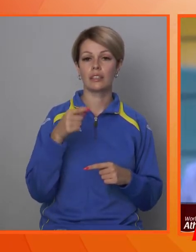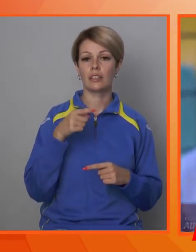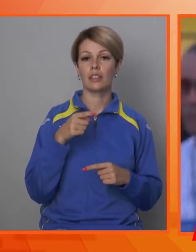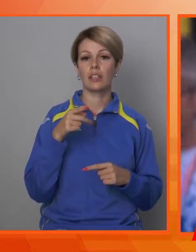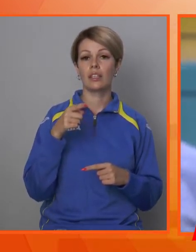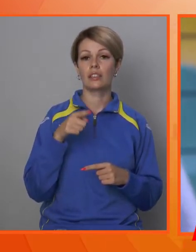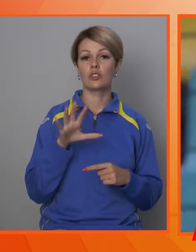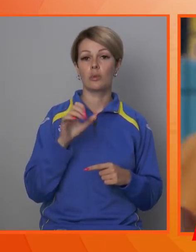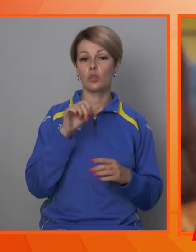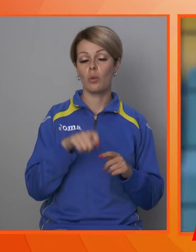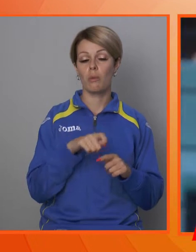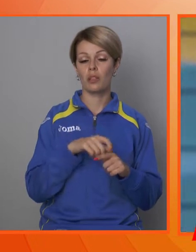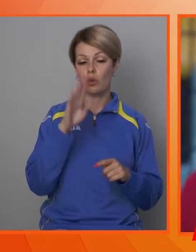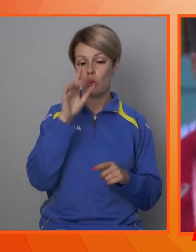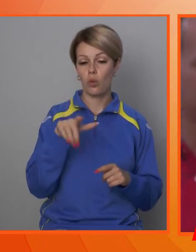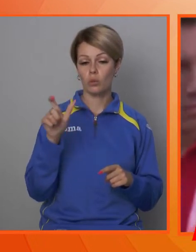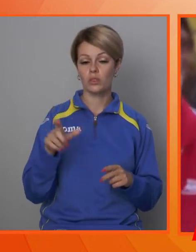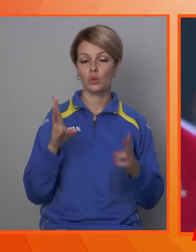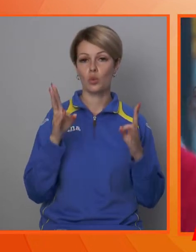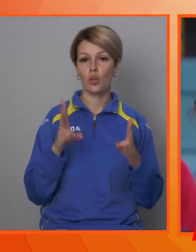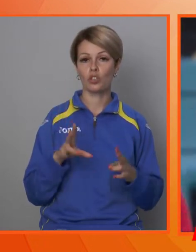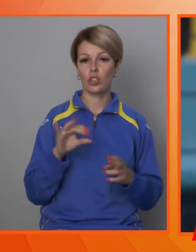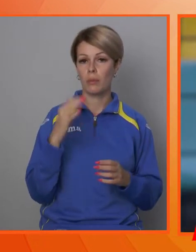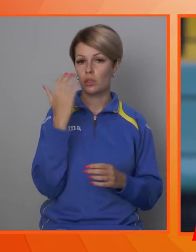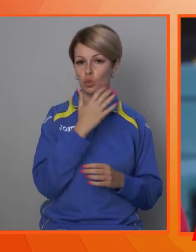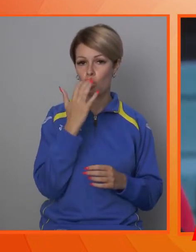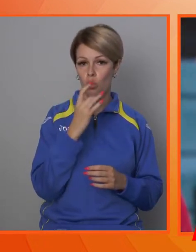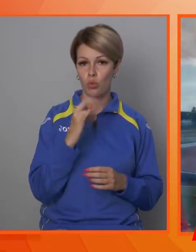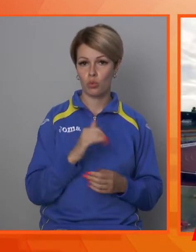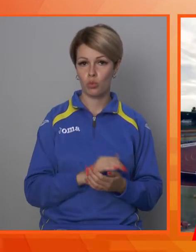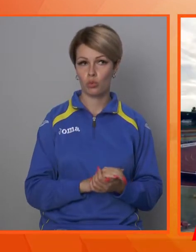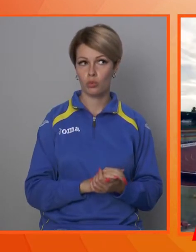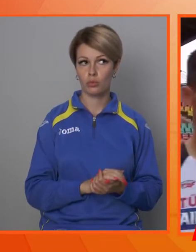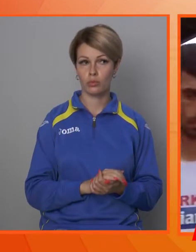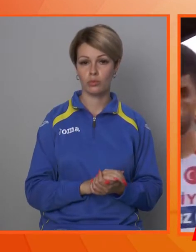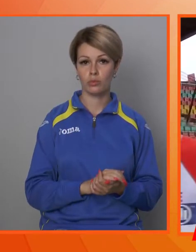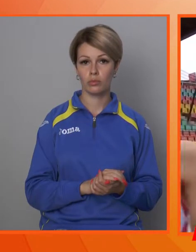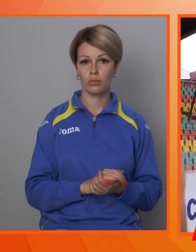Дистанція 1500 метрів у хлопців з ураженням зору.